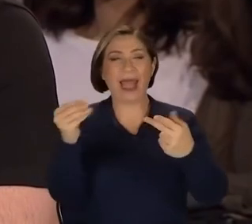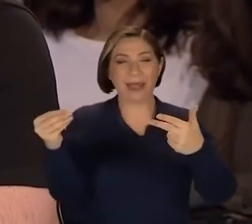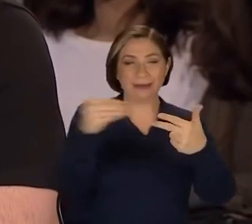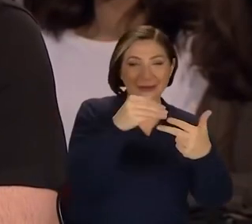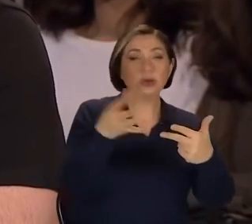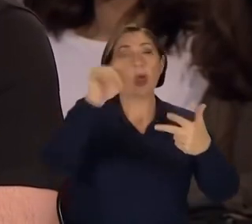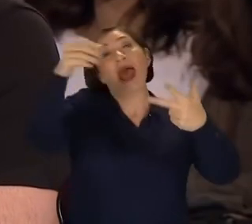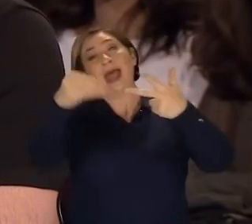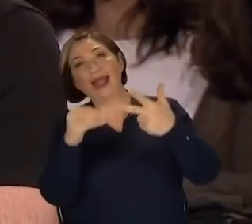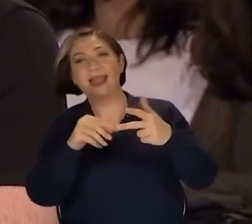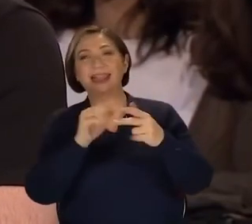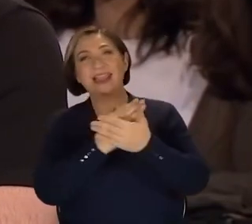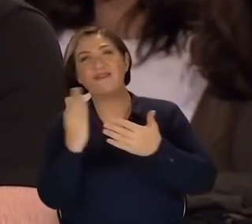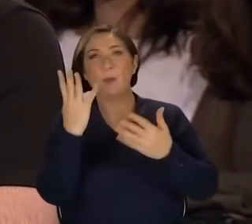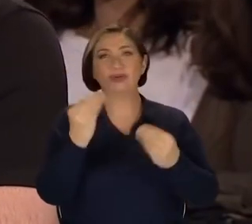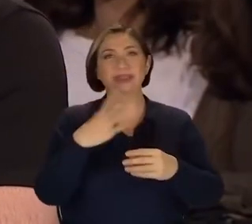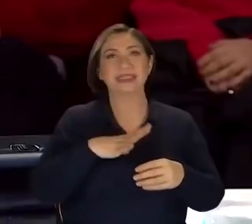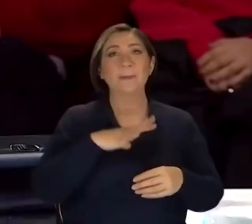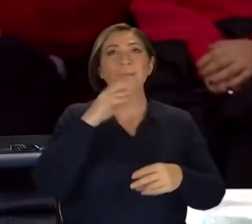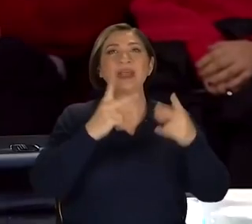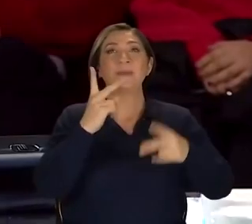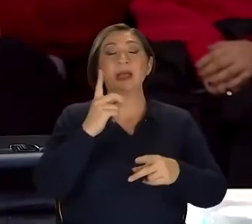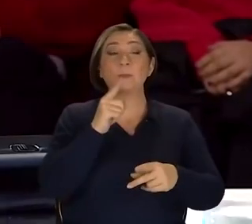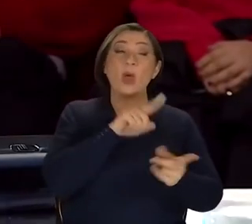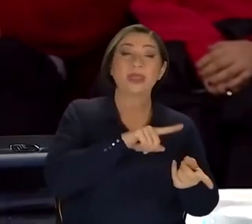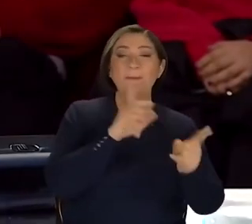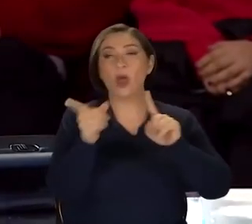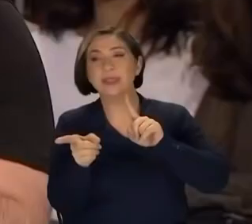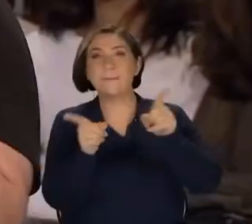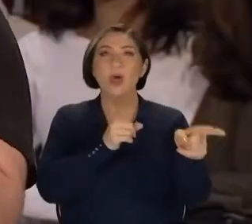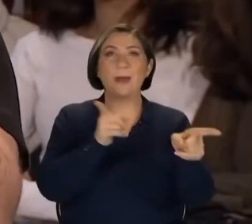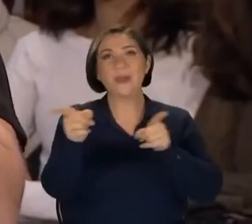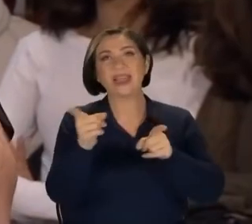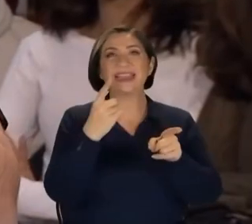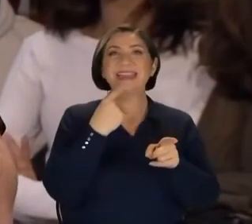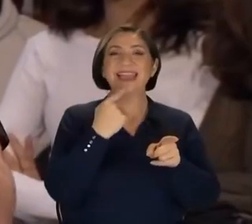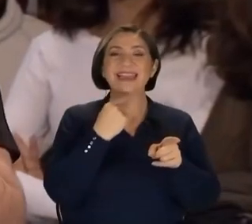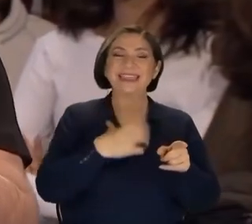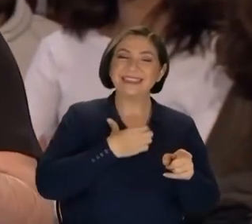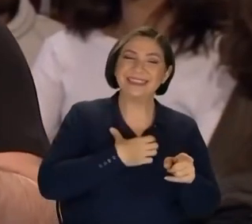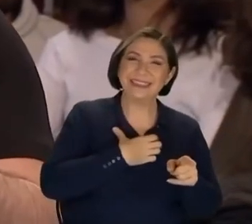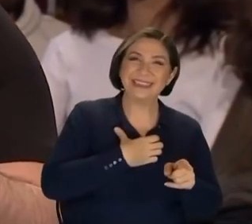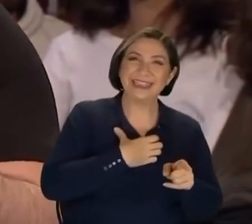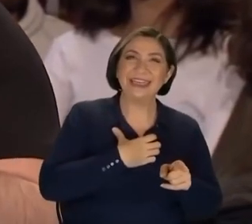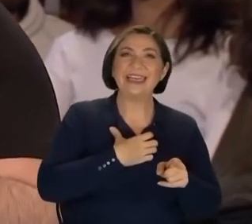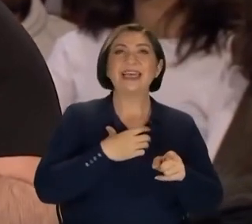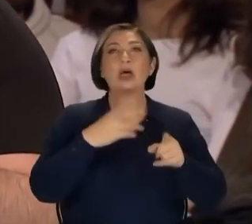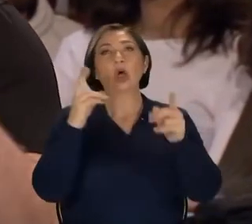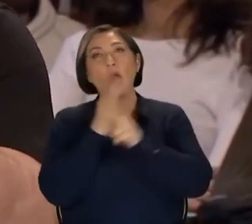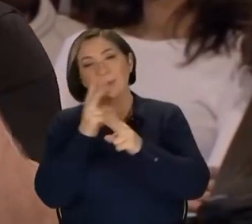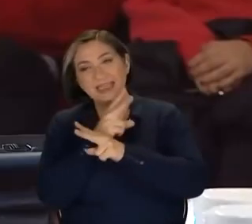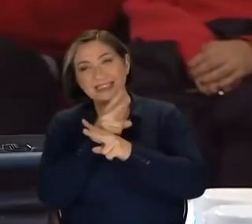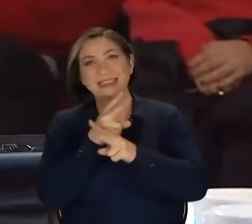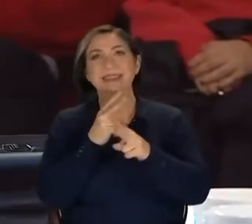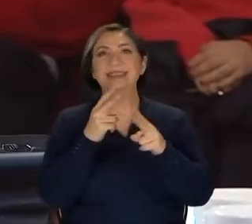yapmak işime geldi. Yani bir ara şey hissi vardı. Hani bir ondan bir ondan gibi. Yani tatlı dramalar bir